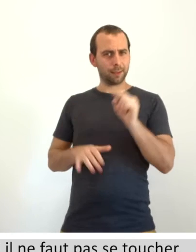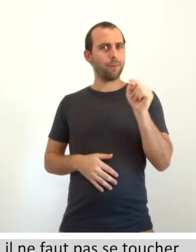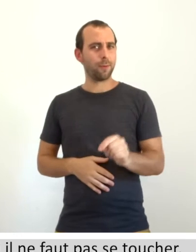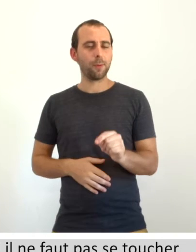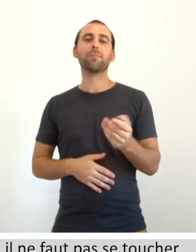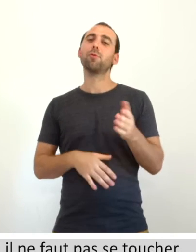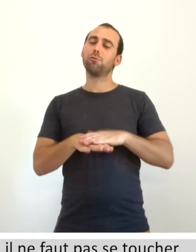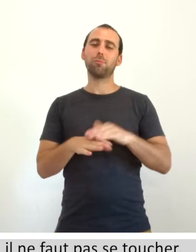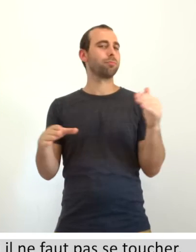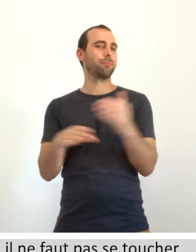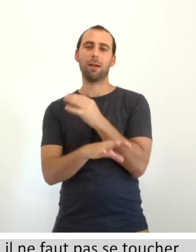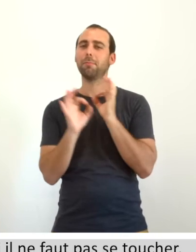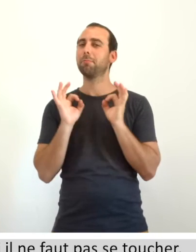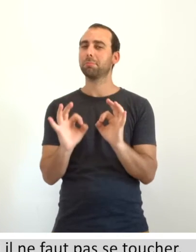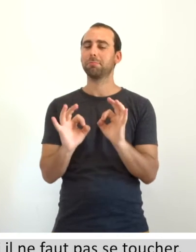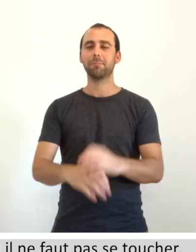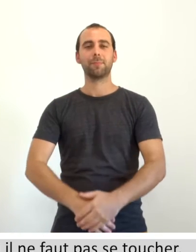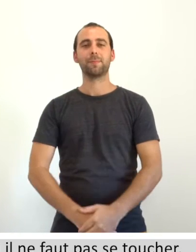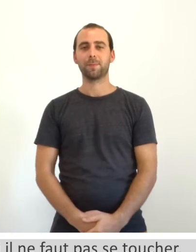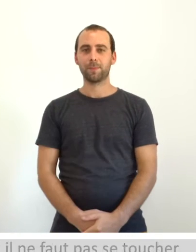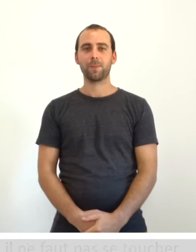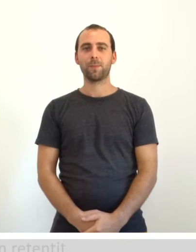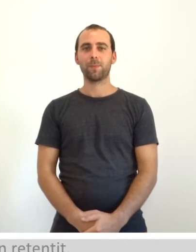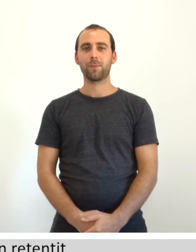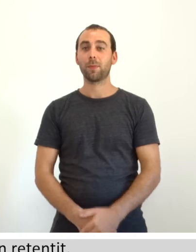toucher, dit-elle en souriant. Mais cela se passe très bien.